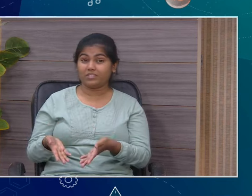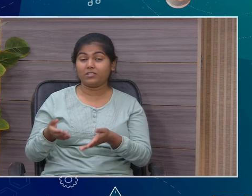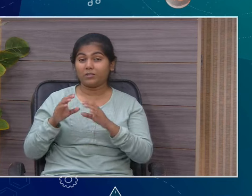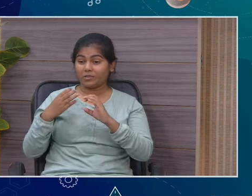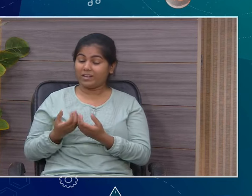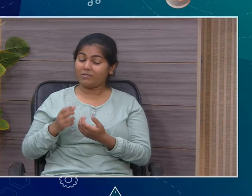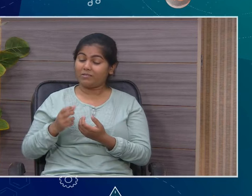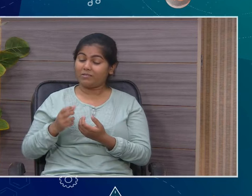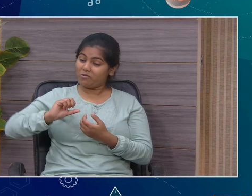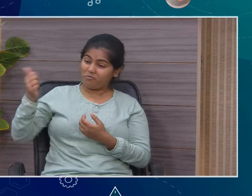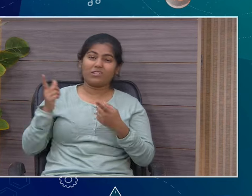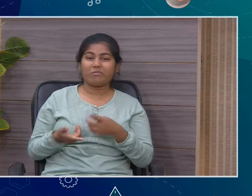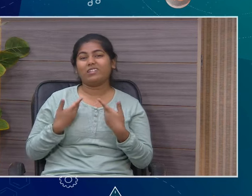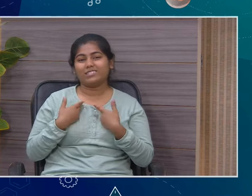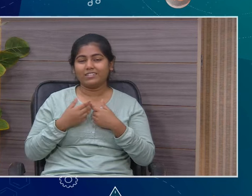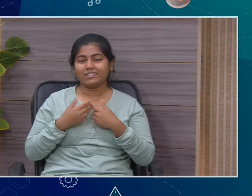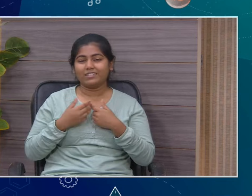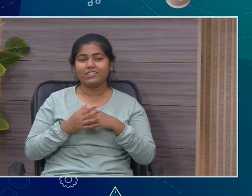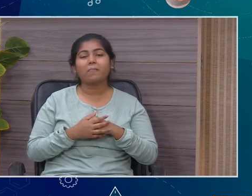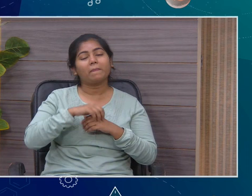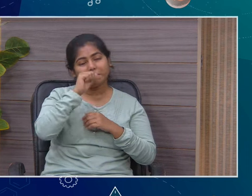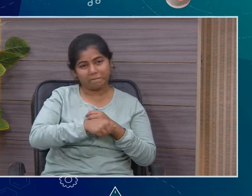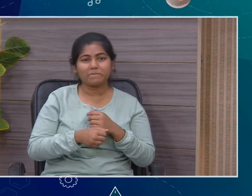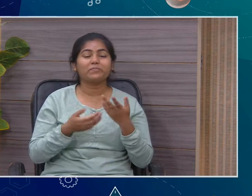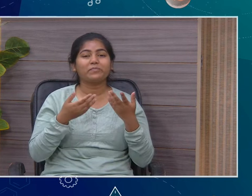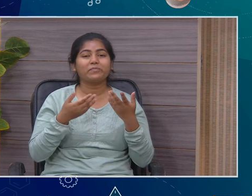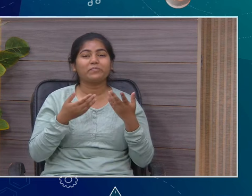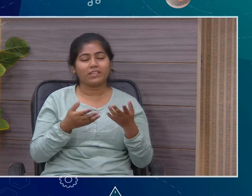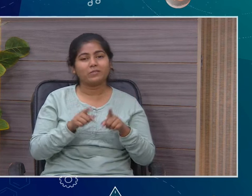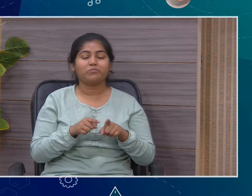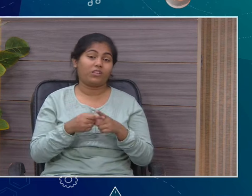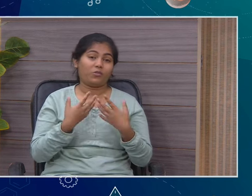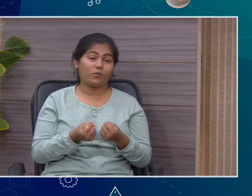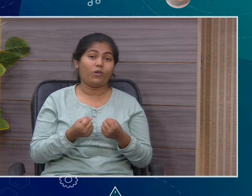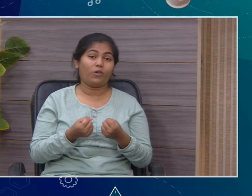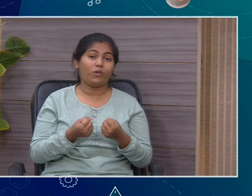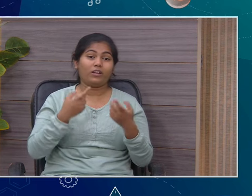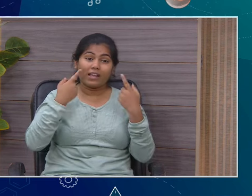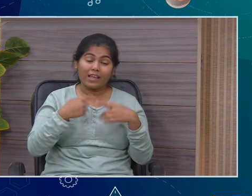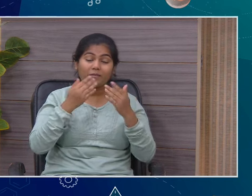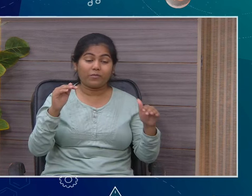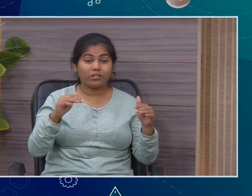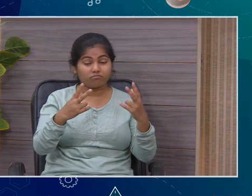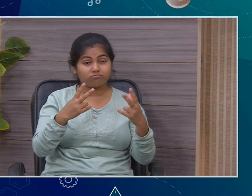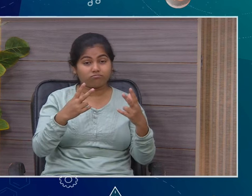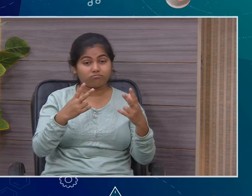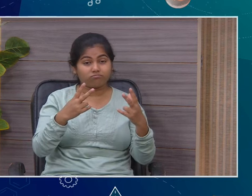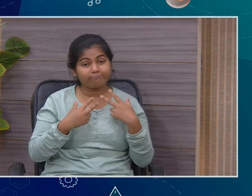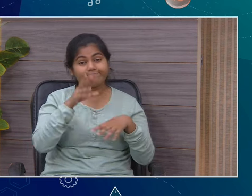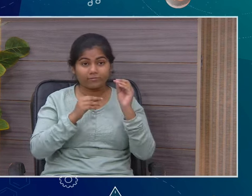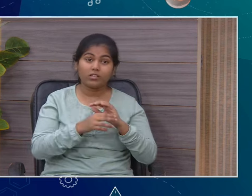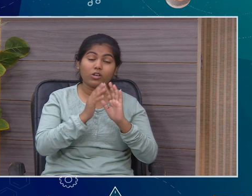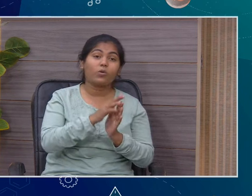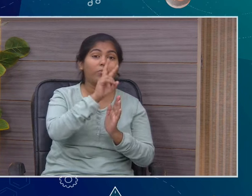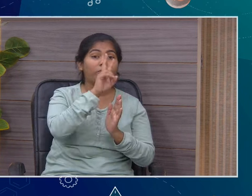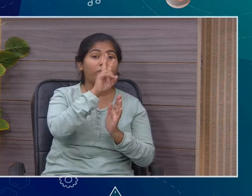क्लास में पास होके जाऊंगा। चलिए बताइए। जी बिल्कुल, मेरा भी यही पक्का विचार है कि जितने भी बच्चे आज सीख रहे हैं वो इन 20 एलिमेंट्स को तो